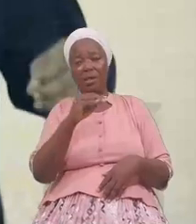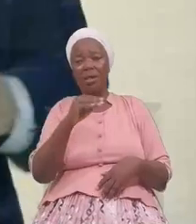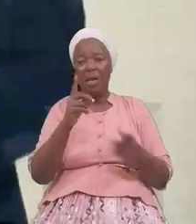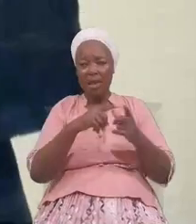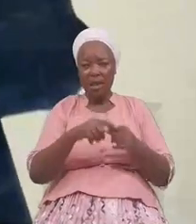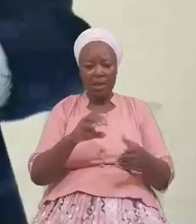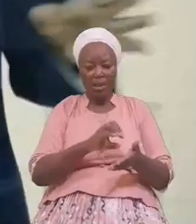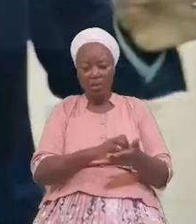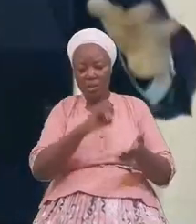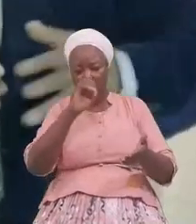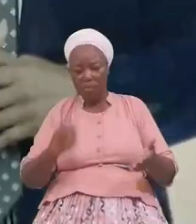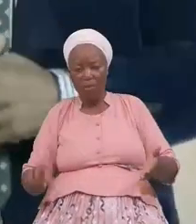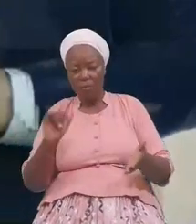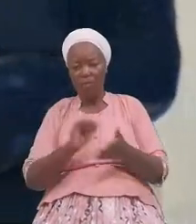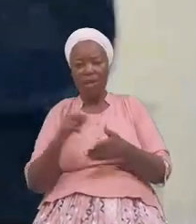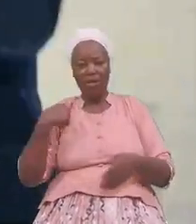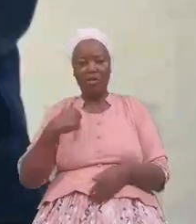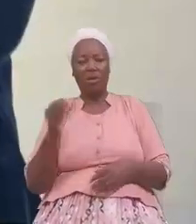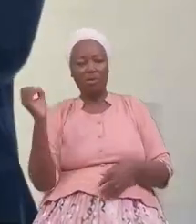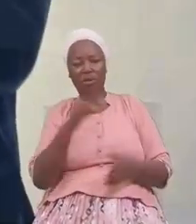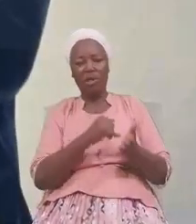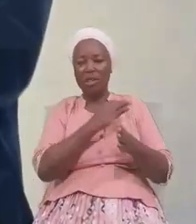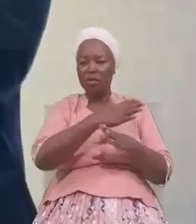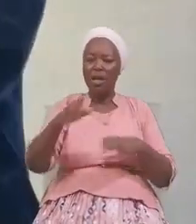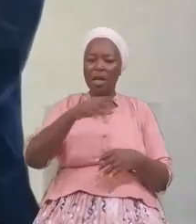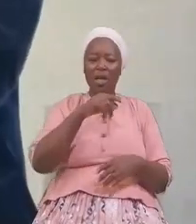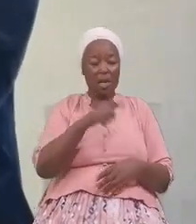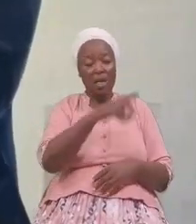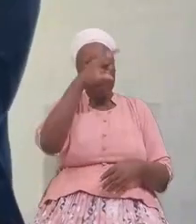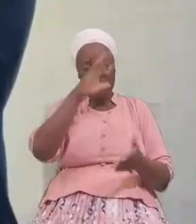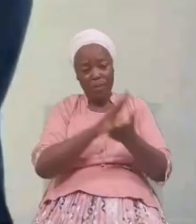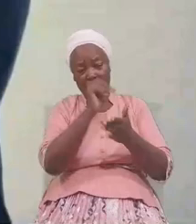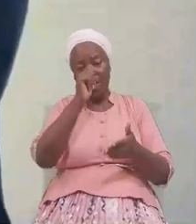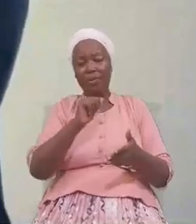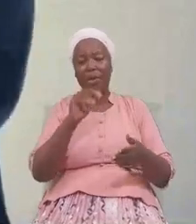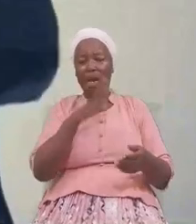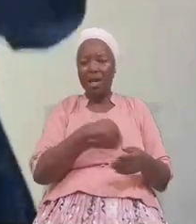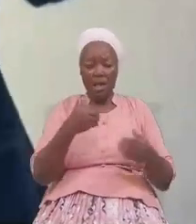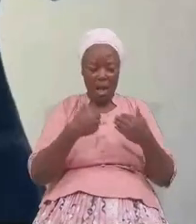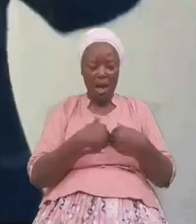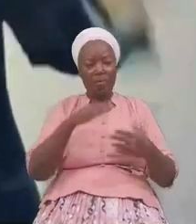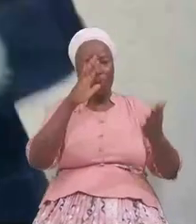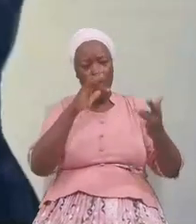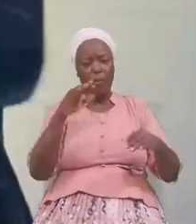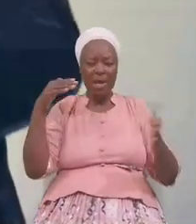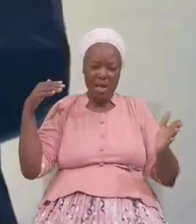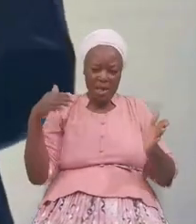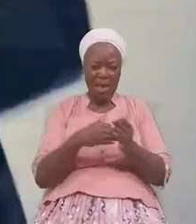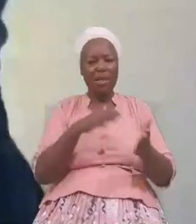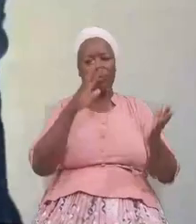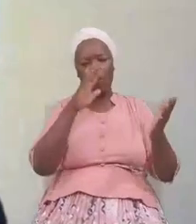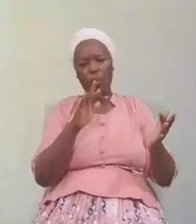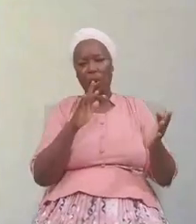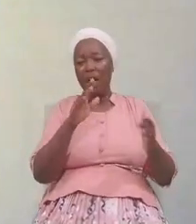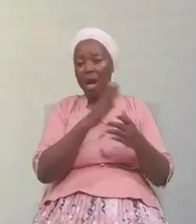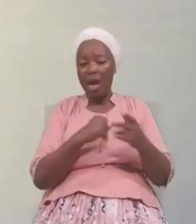jeta ce manteau. Il a cru. Il avait l'espoir contre toute espérance. Et